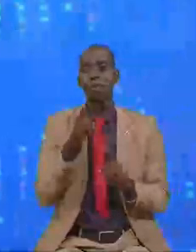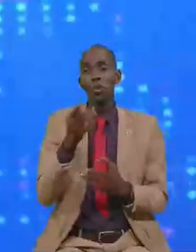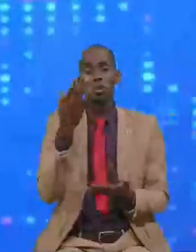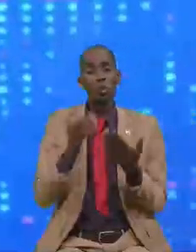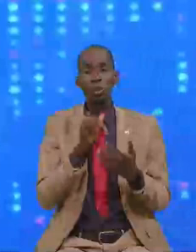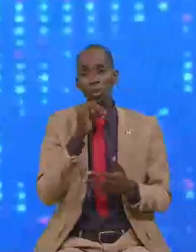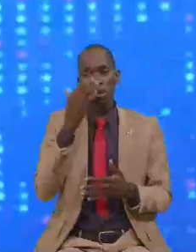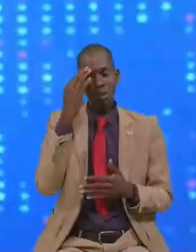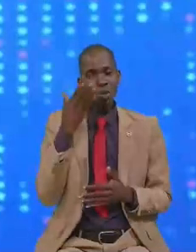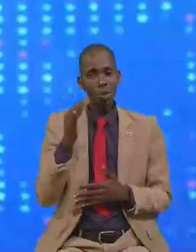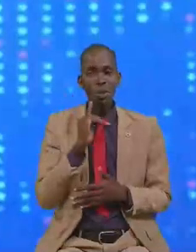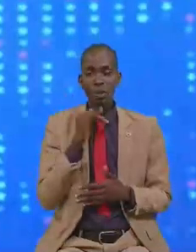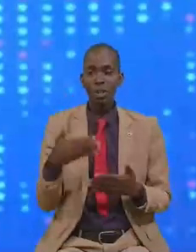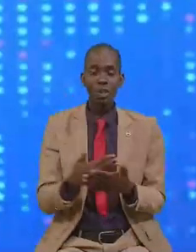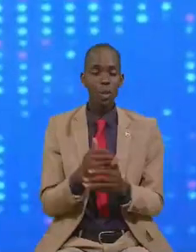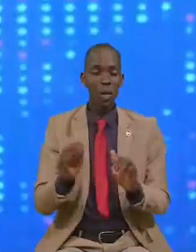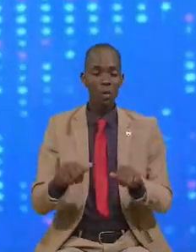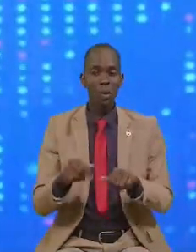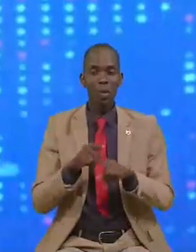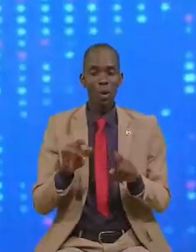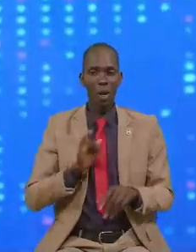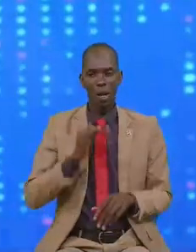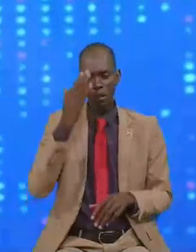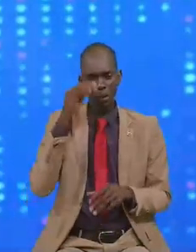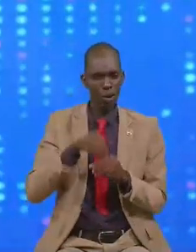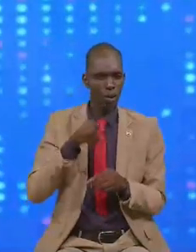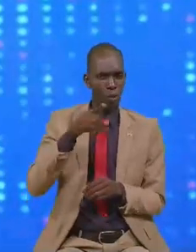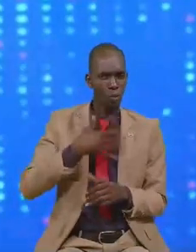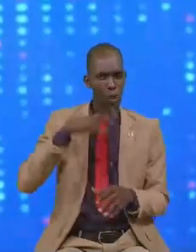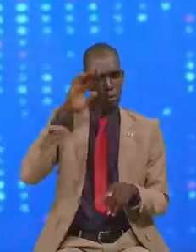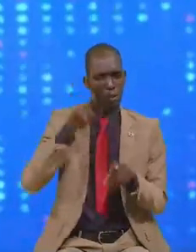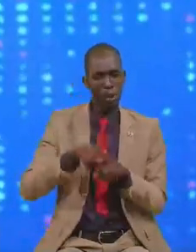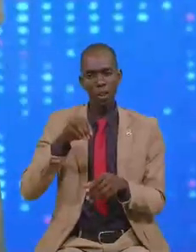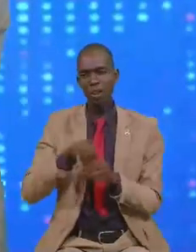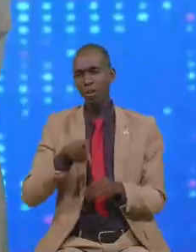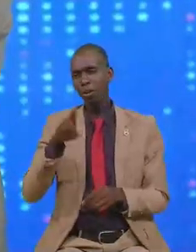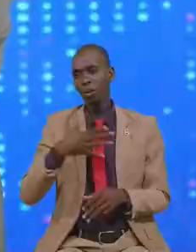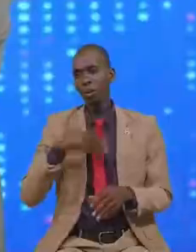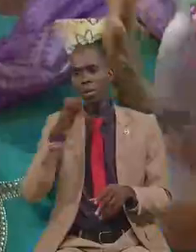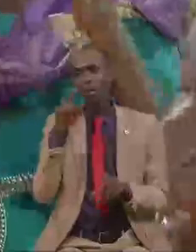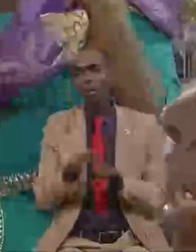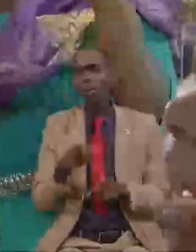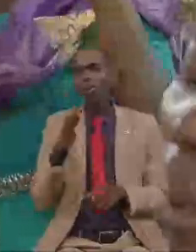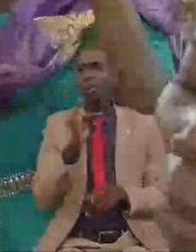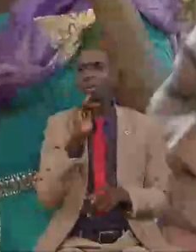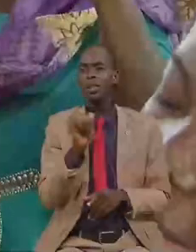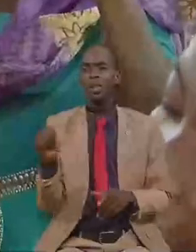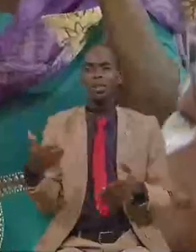Tu peux ne pas savoir qu'il y a une nouvelle capacité, mais je sais qu'en toi, mon frère, en toi, ma soeur, il y a une nouvelle capacité.